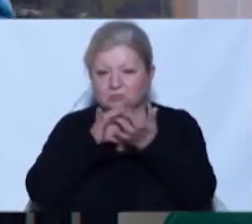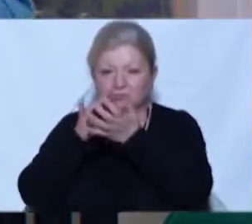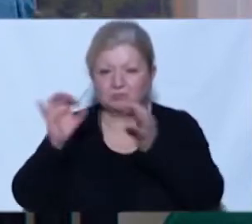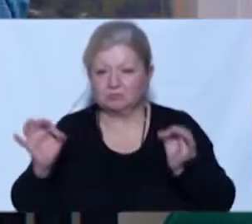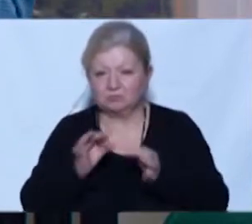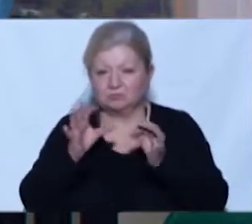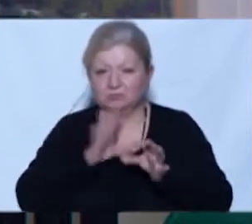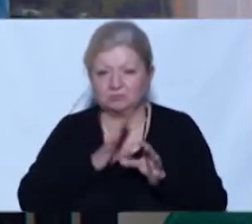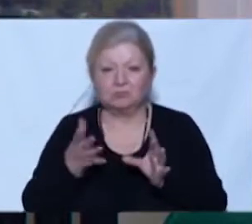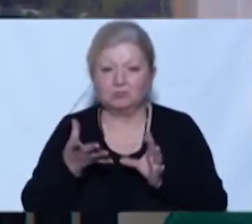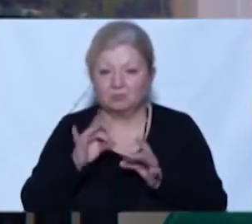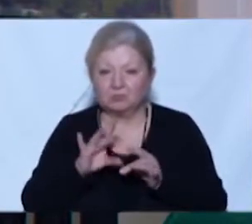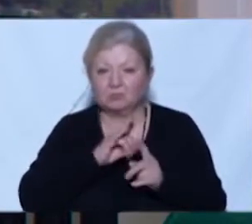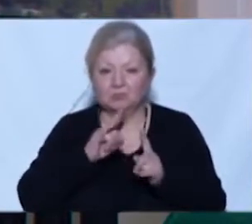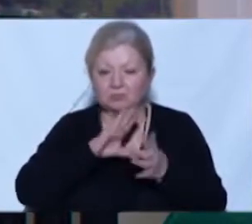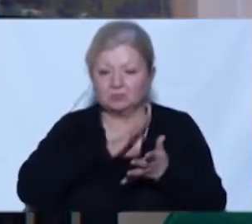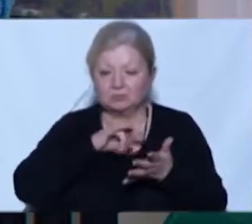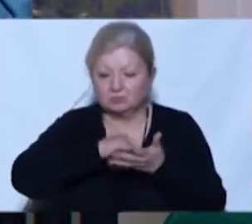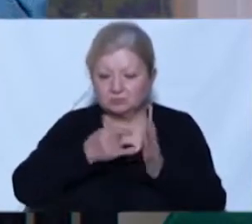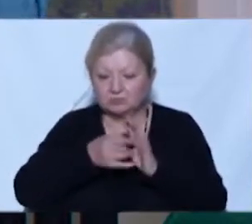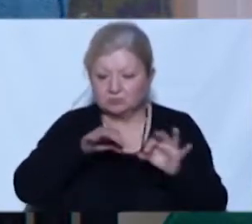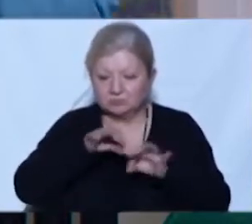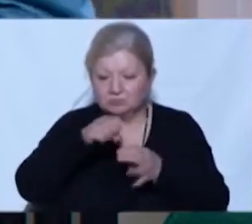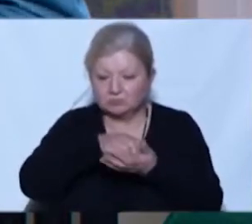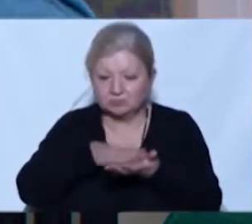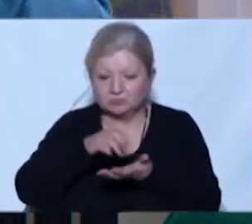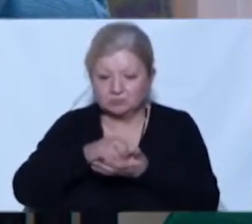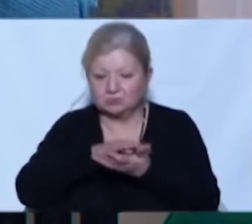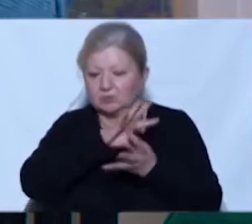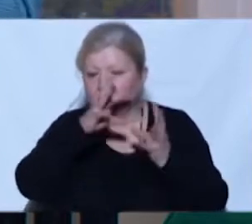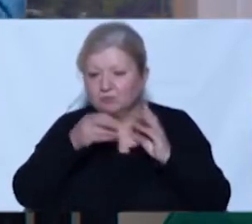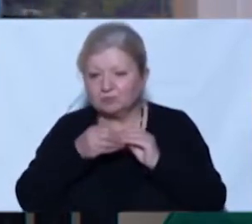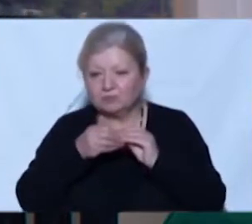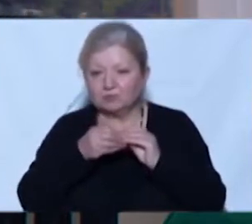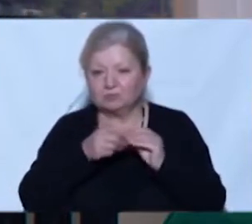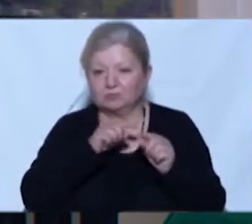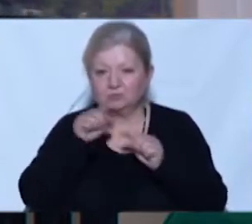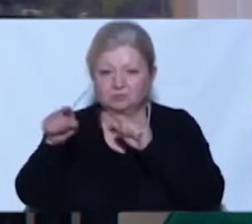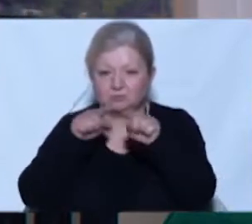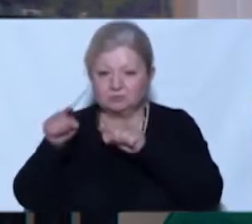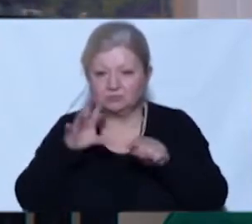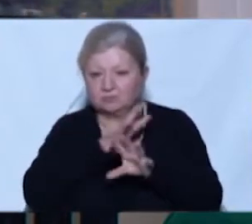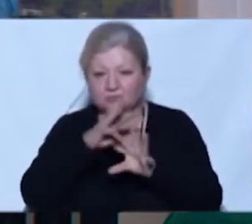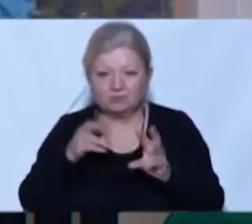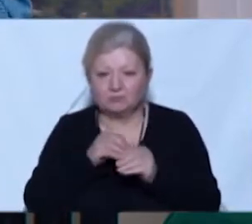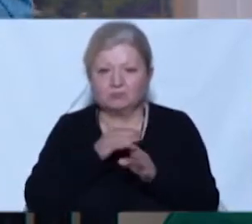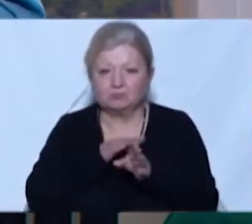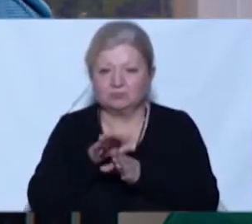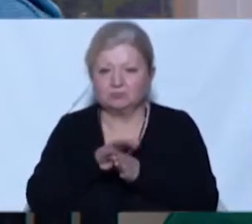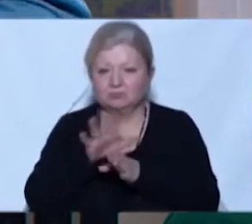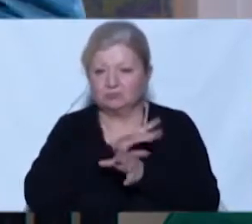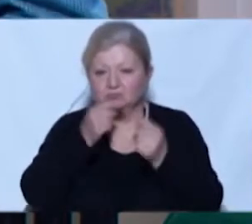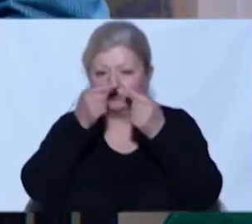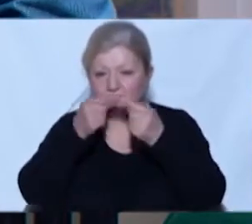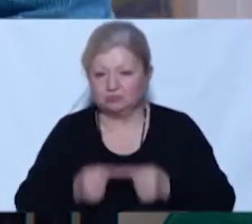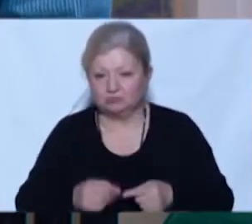Მაგრამ რაც დაგეგმა Absolutorat, ყველა ექსპედიცია მის მიერ დაგეგმილი და განხორციელებული, ზუსტად ისე წარიმართა,